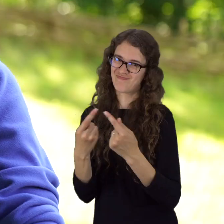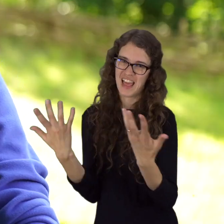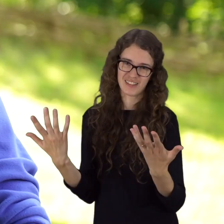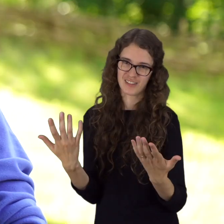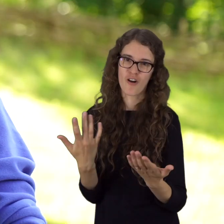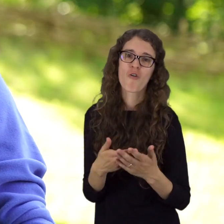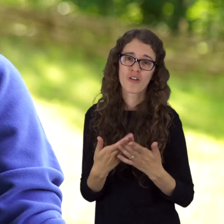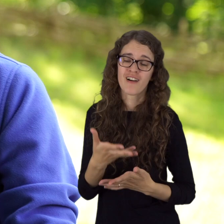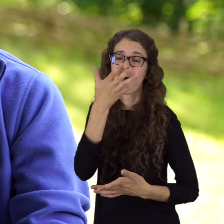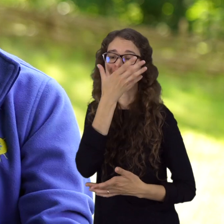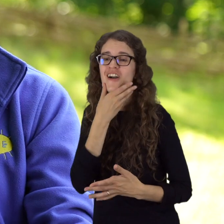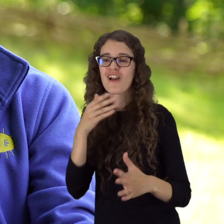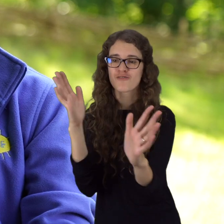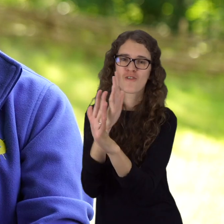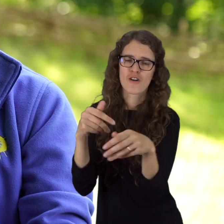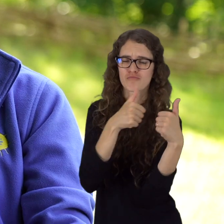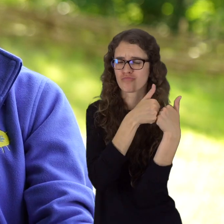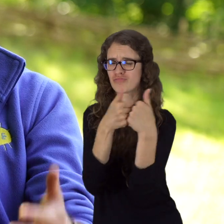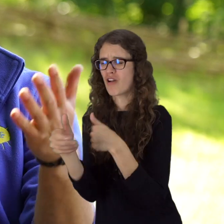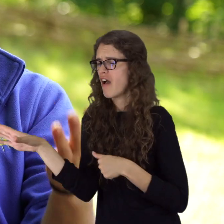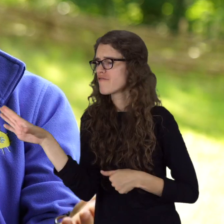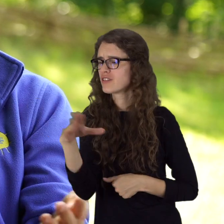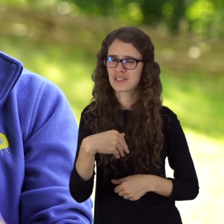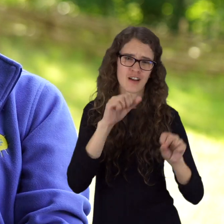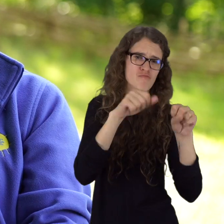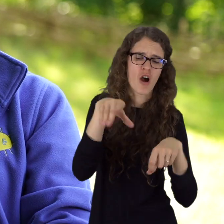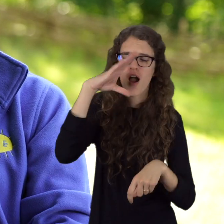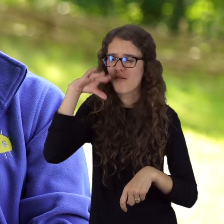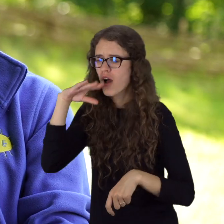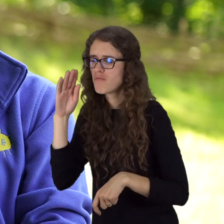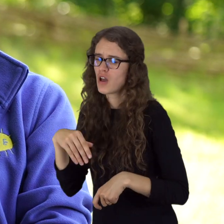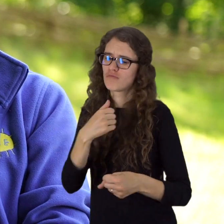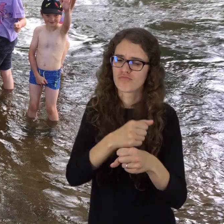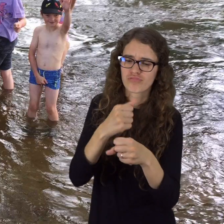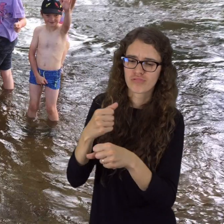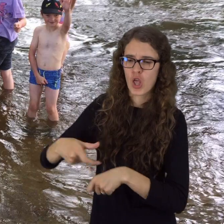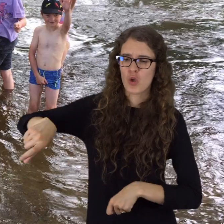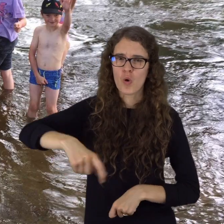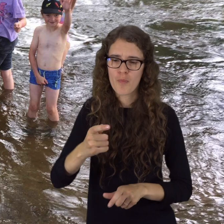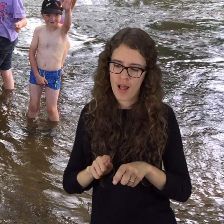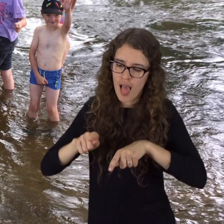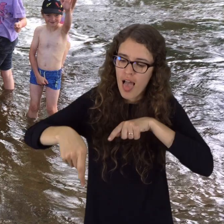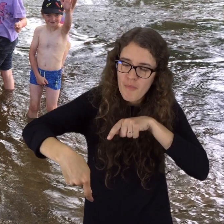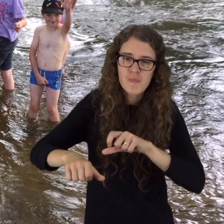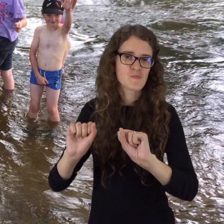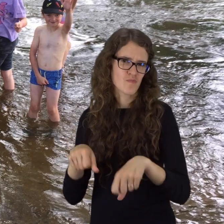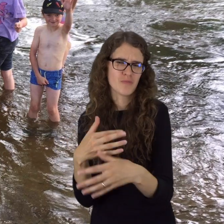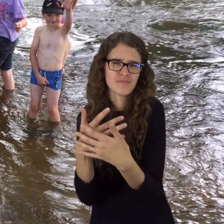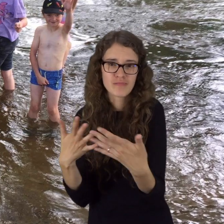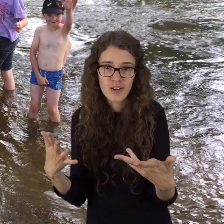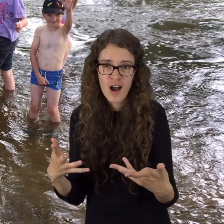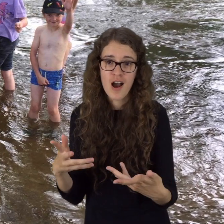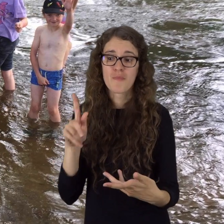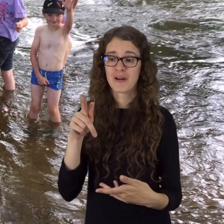neišsibandymui, nes tokiu oru tikrai smagu yra daryti daugą. Labai, labai daugą ir į Vilnelį įlysti, ir ne tokia